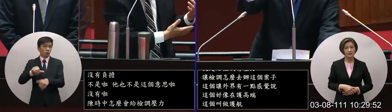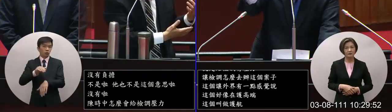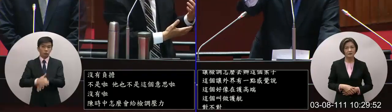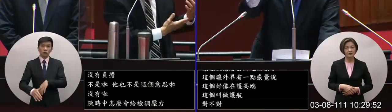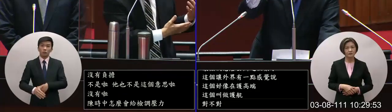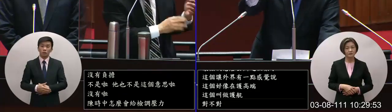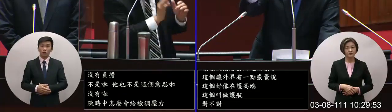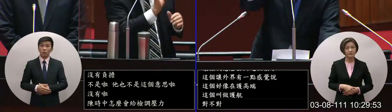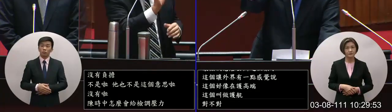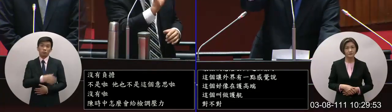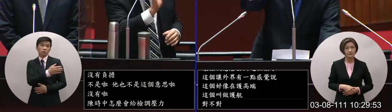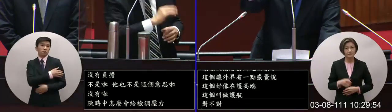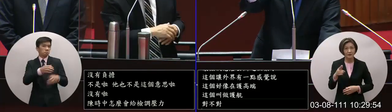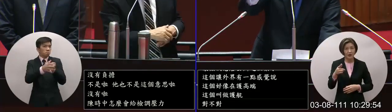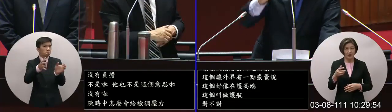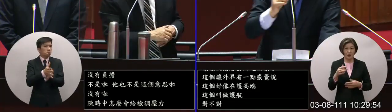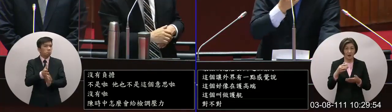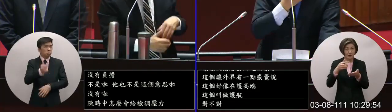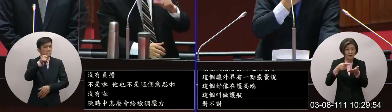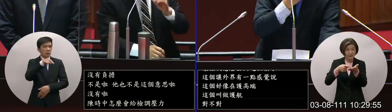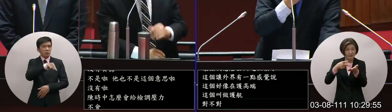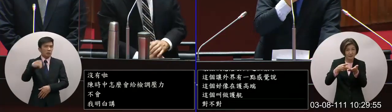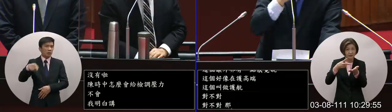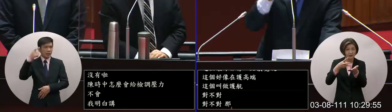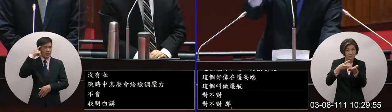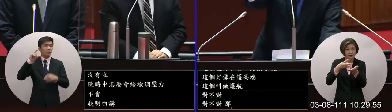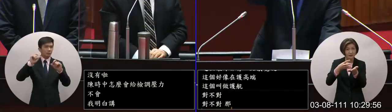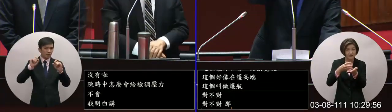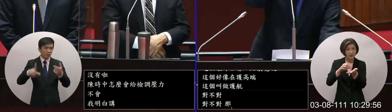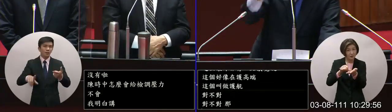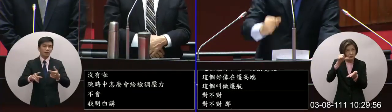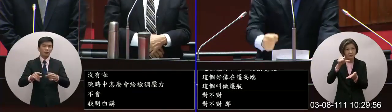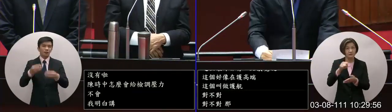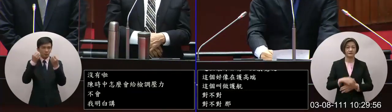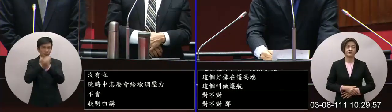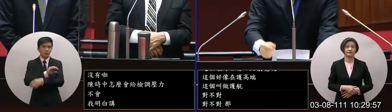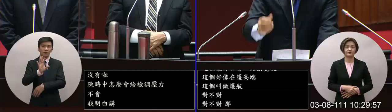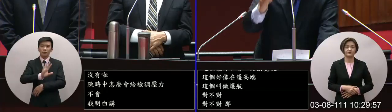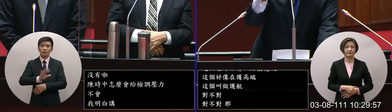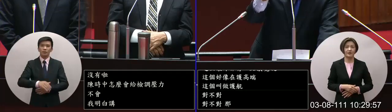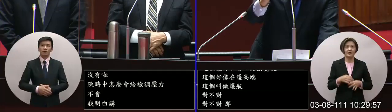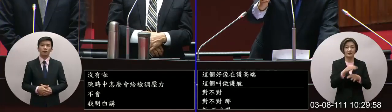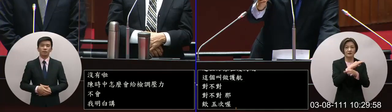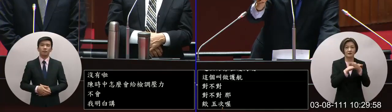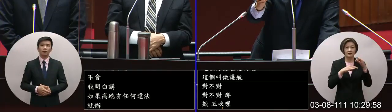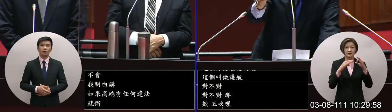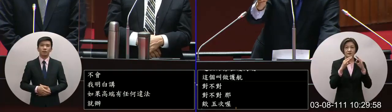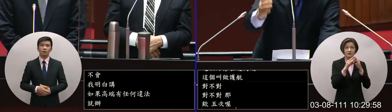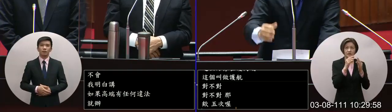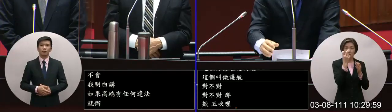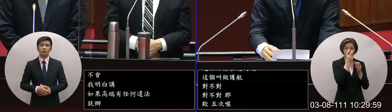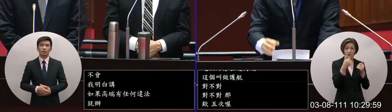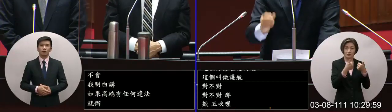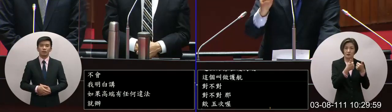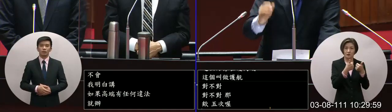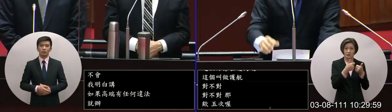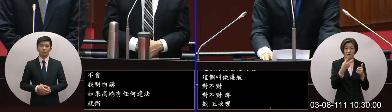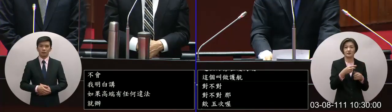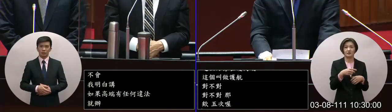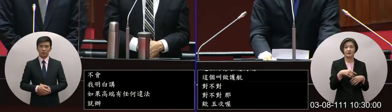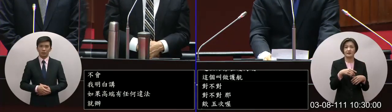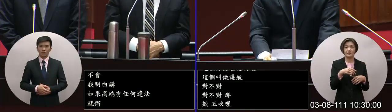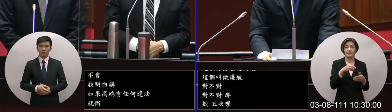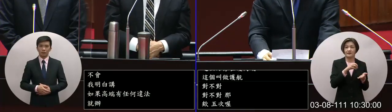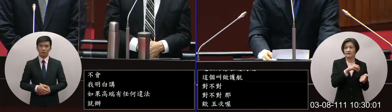欸、啊。人家陈时中部长 5次、哦、 不是那个意思，你扭曲了。 金管会主委在这里已经移送5次，送